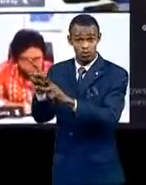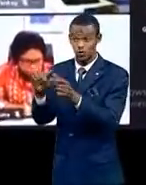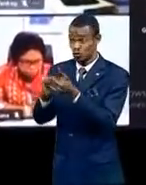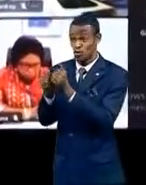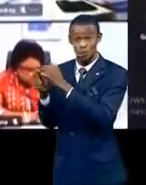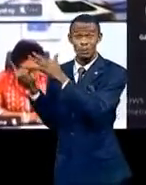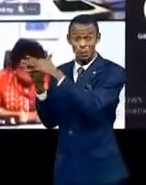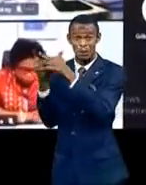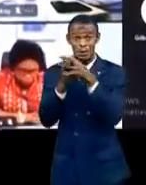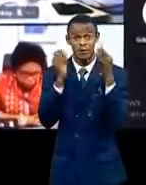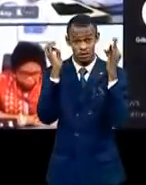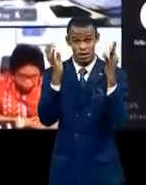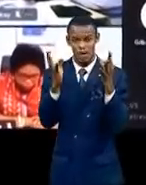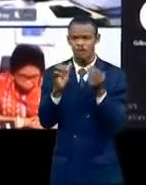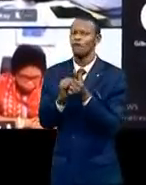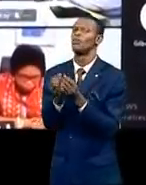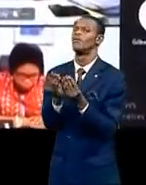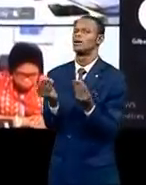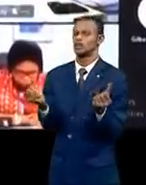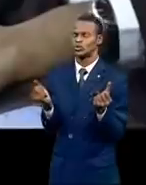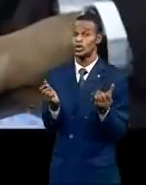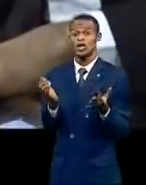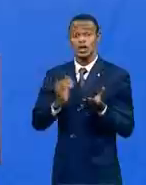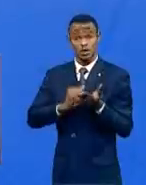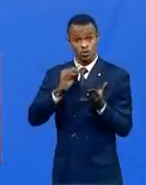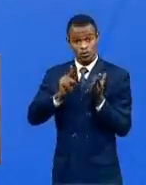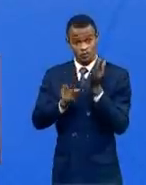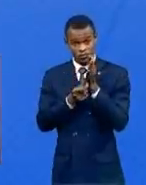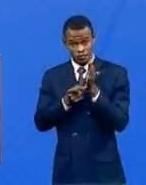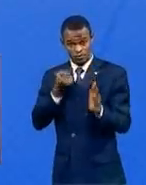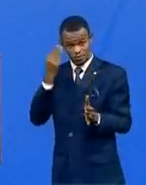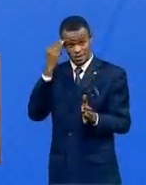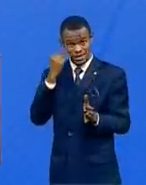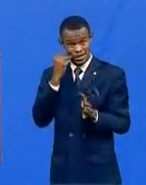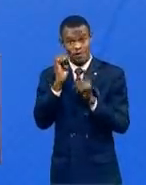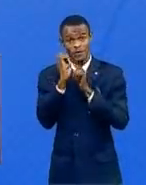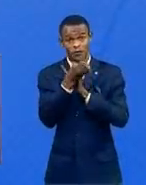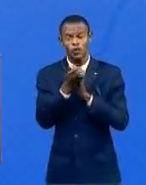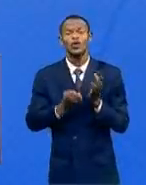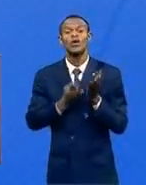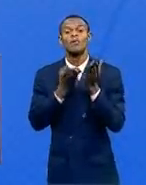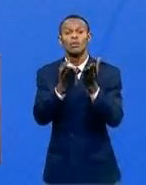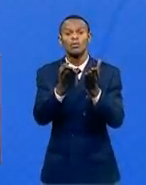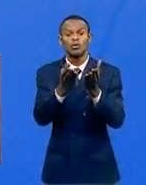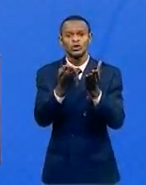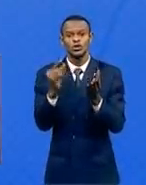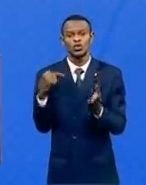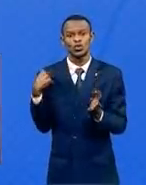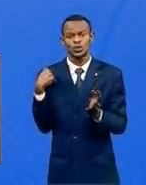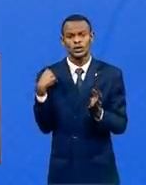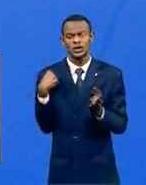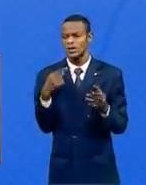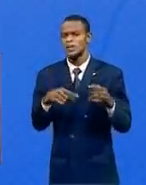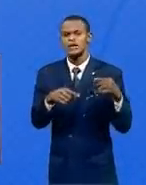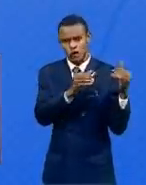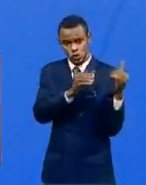affectées. Aussi a-t-elle recommandé à l'État congolais de poursuivre les discussions diplomatiques avec l'Angola,